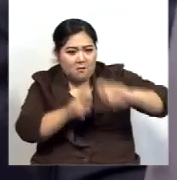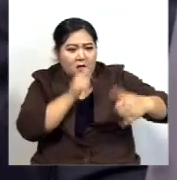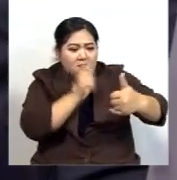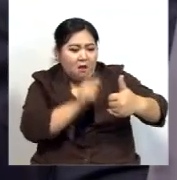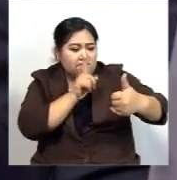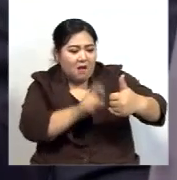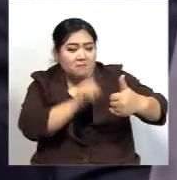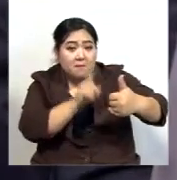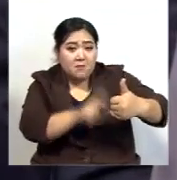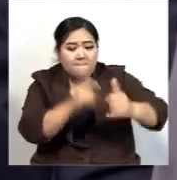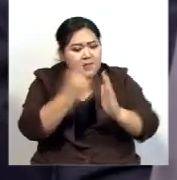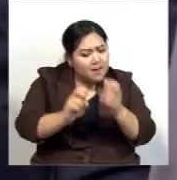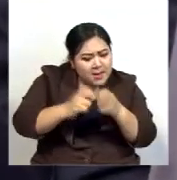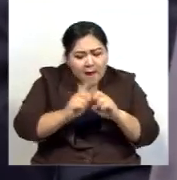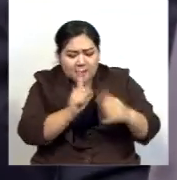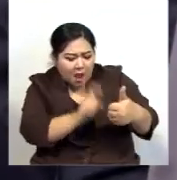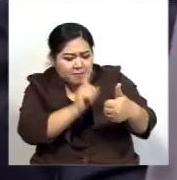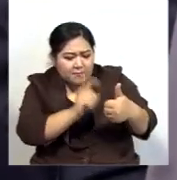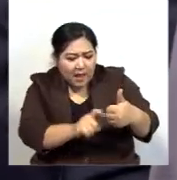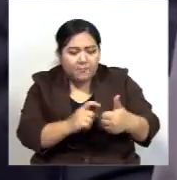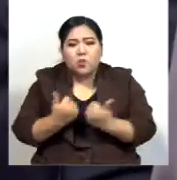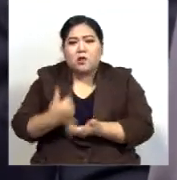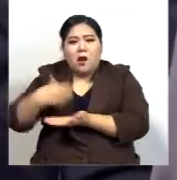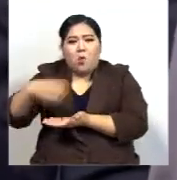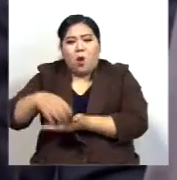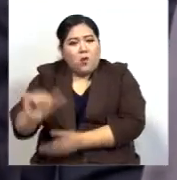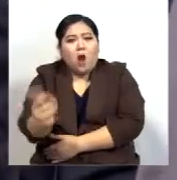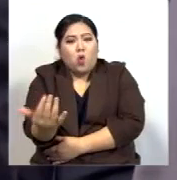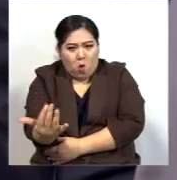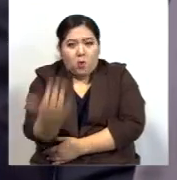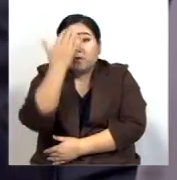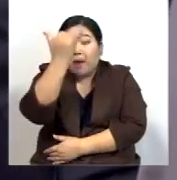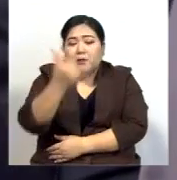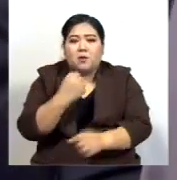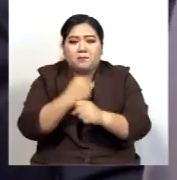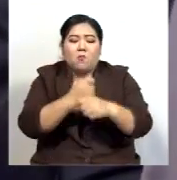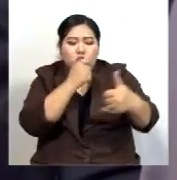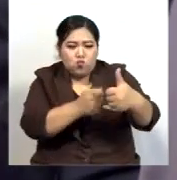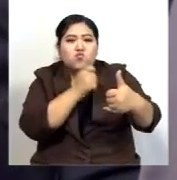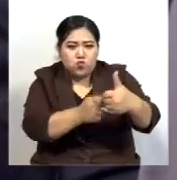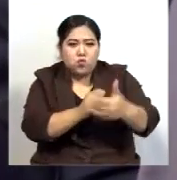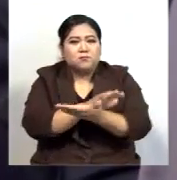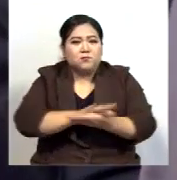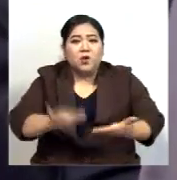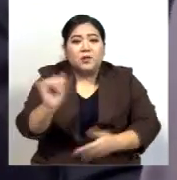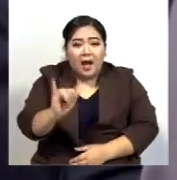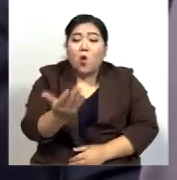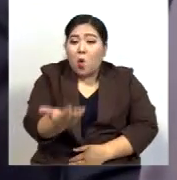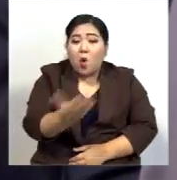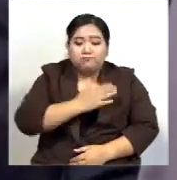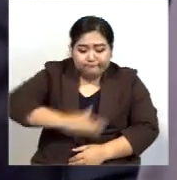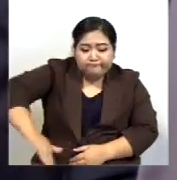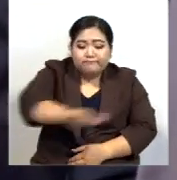สาเหตุต่างๆนะครับซึ่งขณะนี้ยังไม่สามารถเปิดเผยได้นะครับเพราะกระบวนการสอบสวนยังไม่เสร็จสิ้นนะครับก็ขอให้